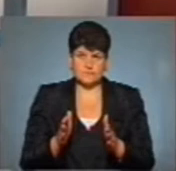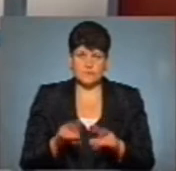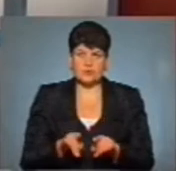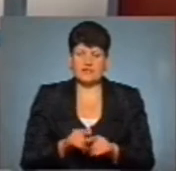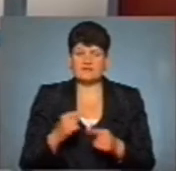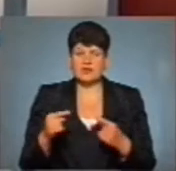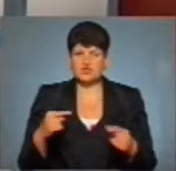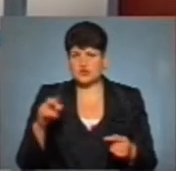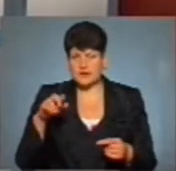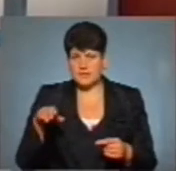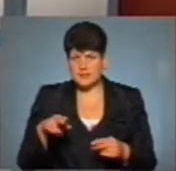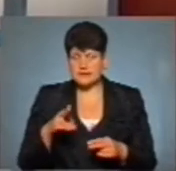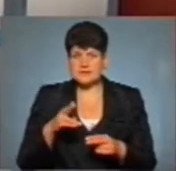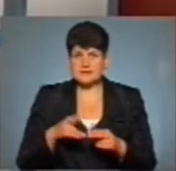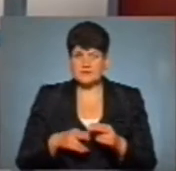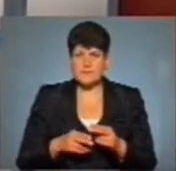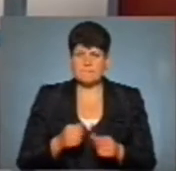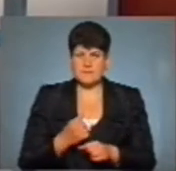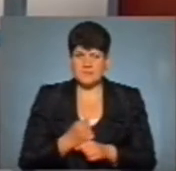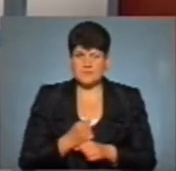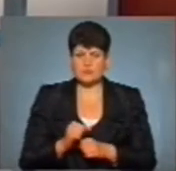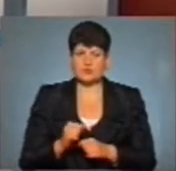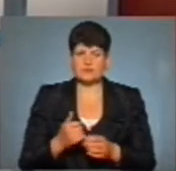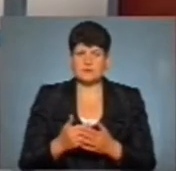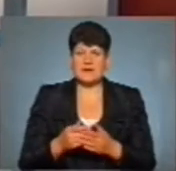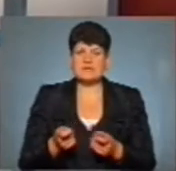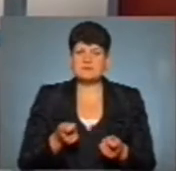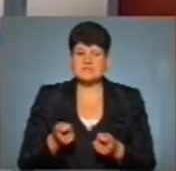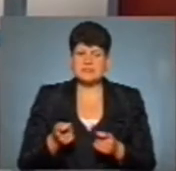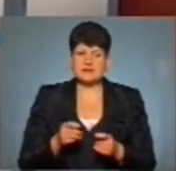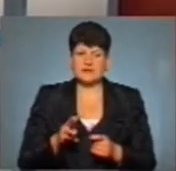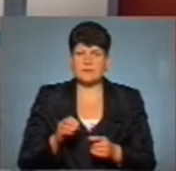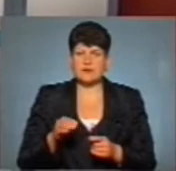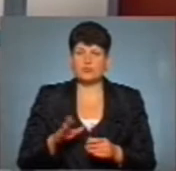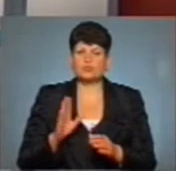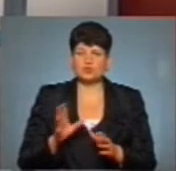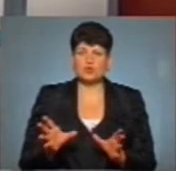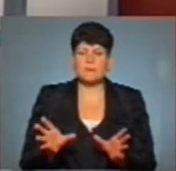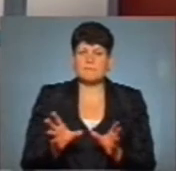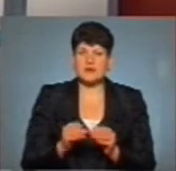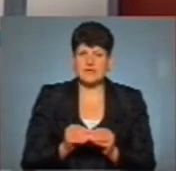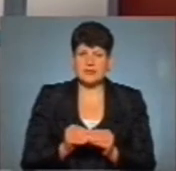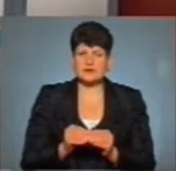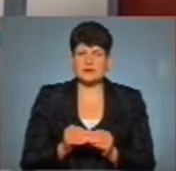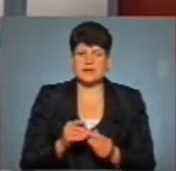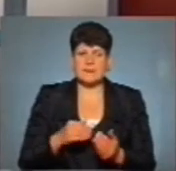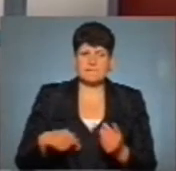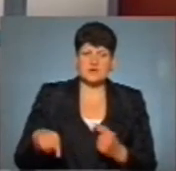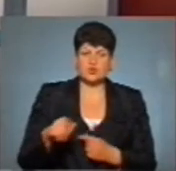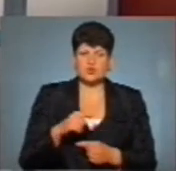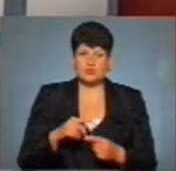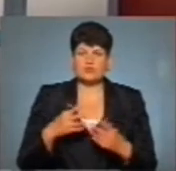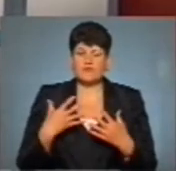інших країнах це завершувалося, примусово, чи, скажімо, адміністративним методом, будуть приєднані, об'єднані між собою, щоб